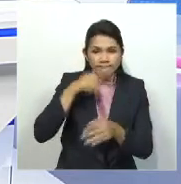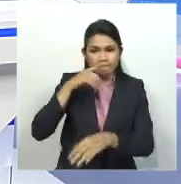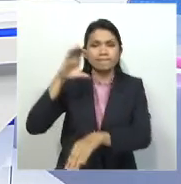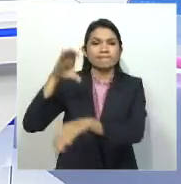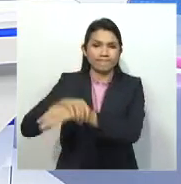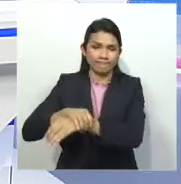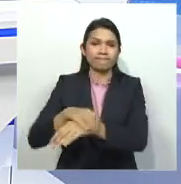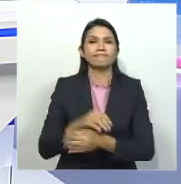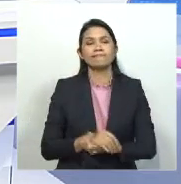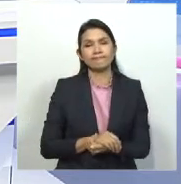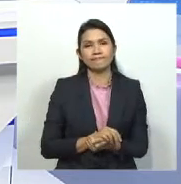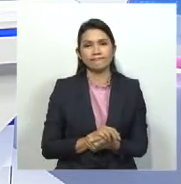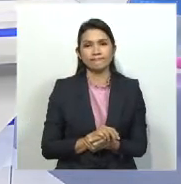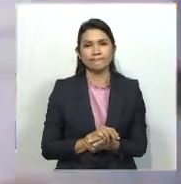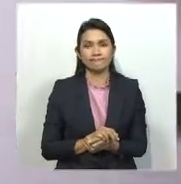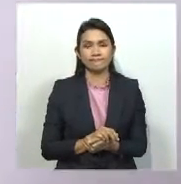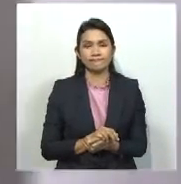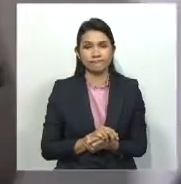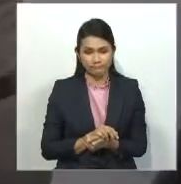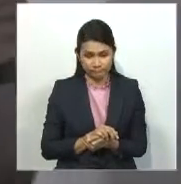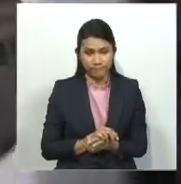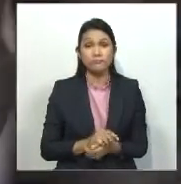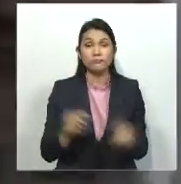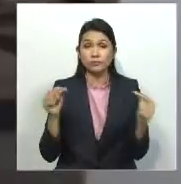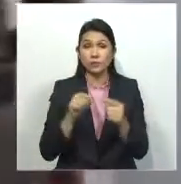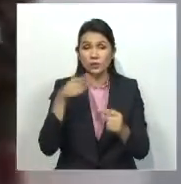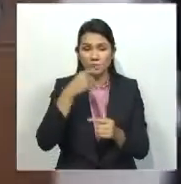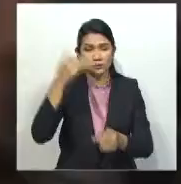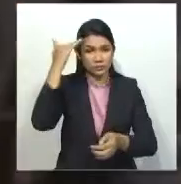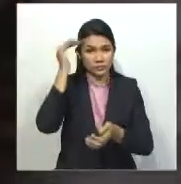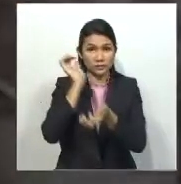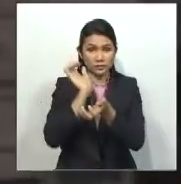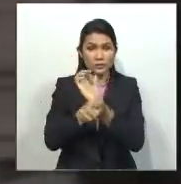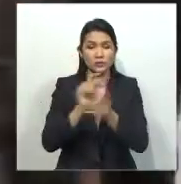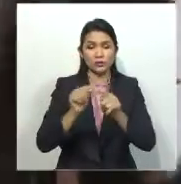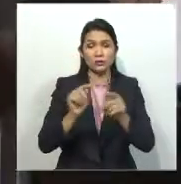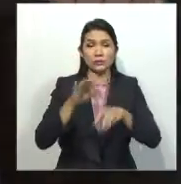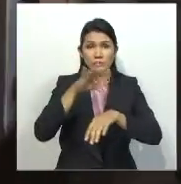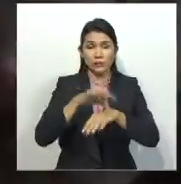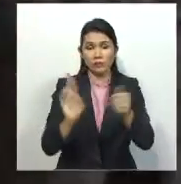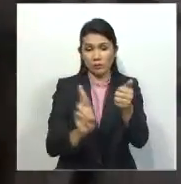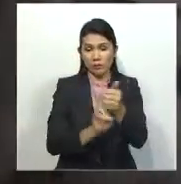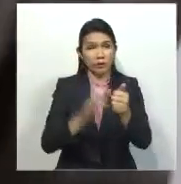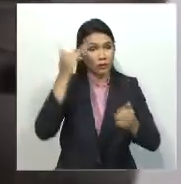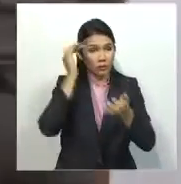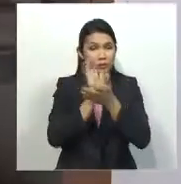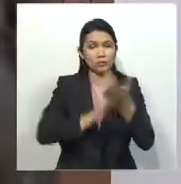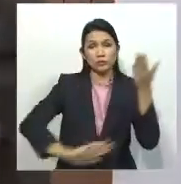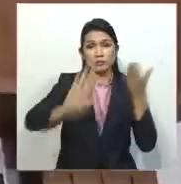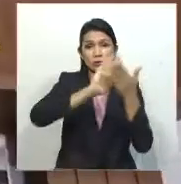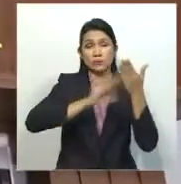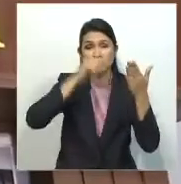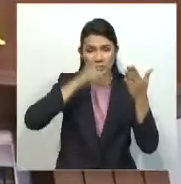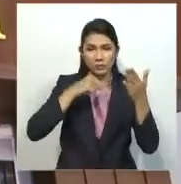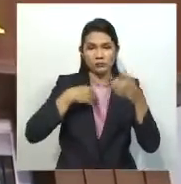มายจับอยู่ครับ พลตำรวจเอกศิวรารังสิพรามนกุลรองผู้บัญชาการตำรวจแห่งชาตินำคณะเดินทางลง